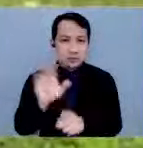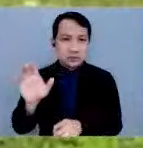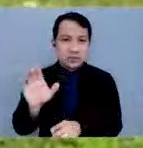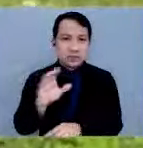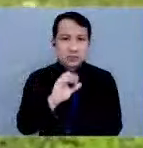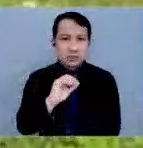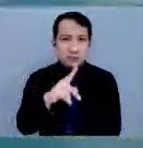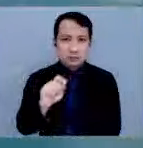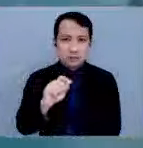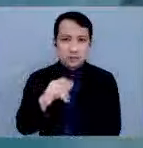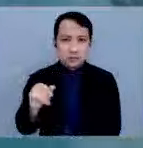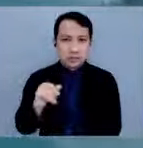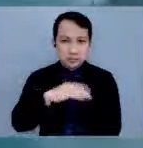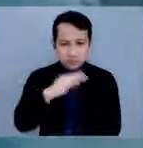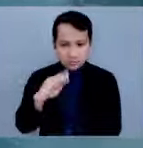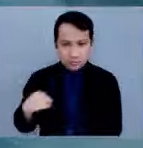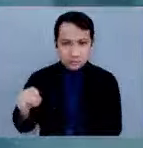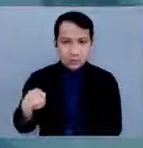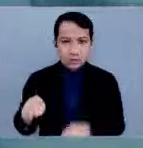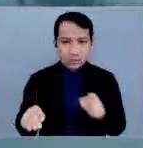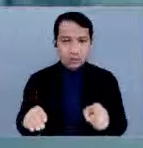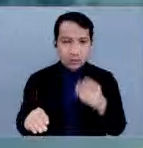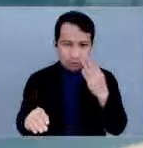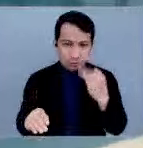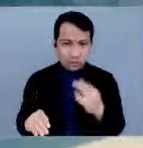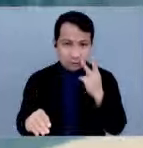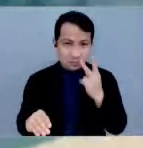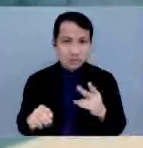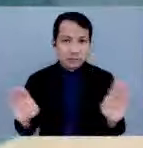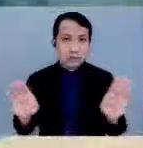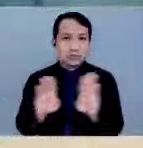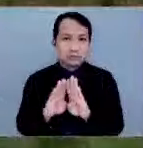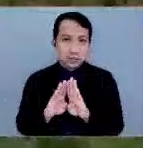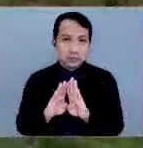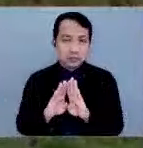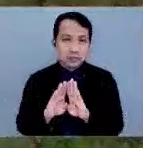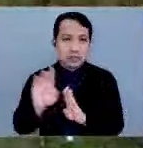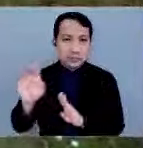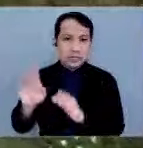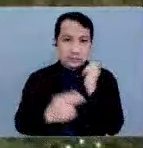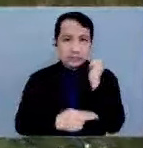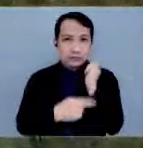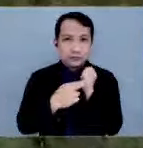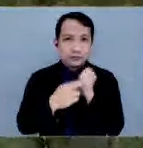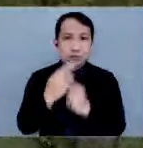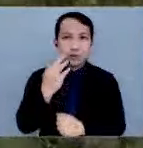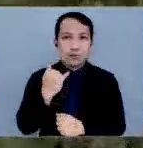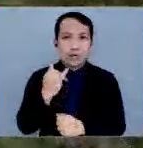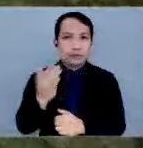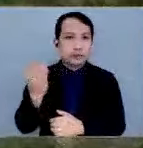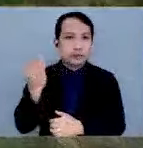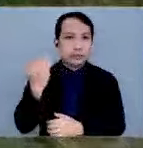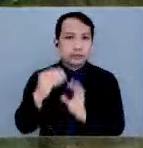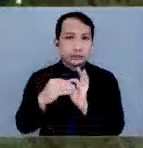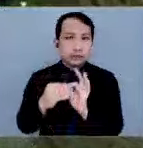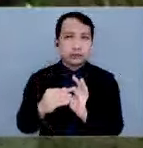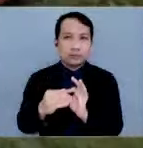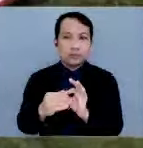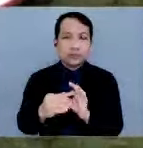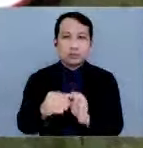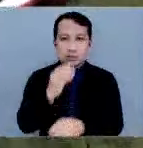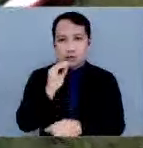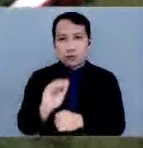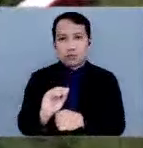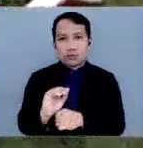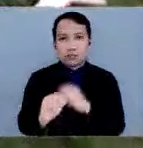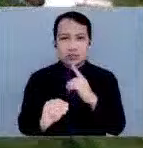Resort sa Bohol. Ang pakay nila, ipasara ang kontrobersyal na resort. Dati na kasing naglabas ng temporary closure order ang DENR